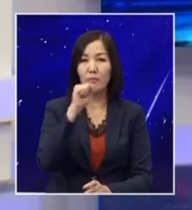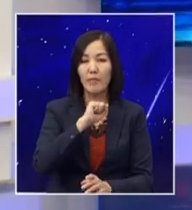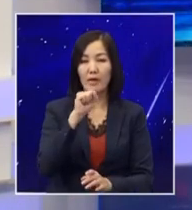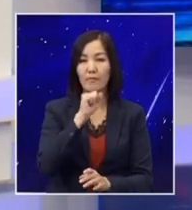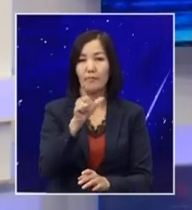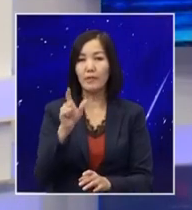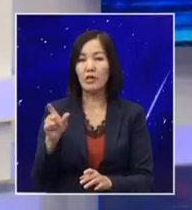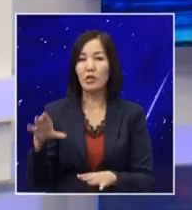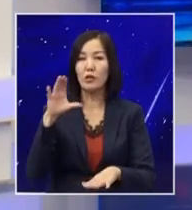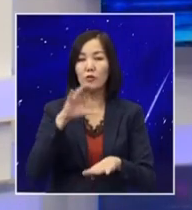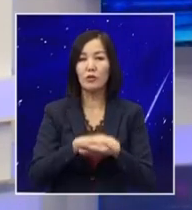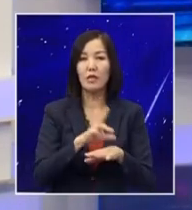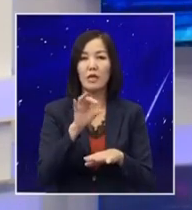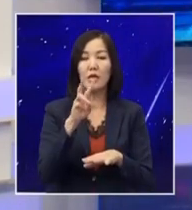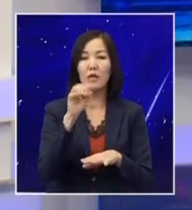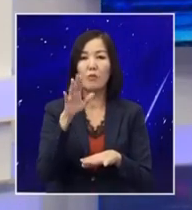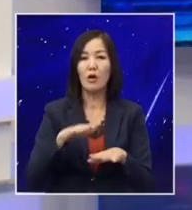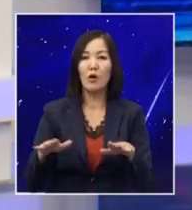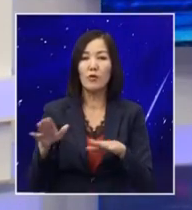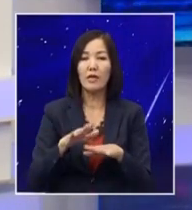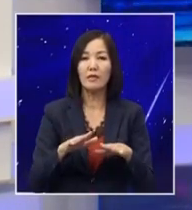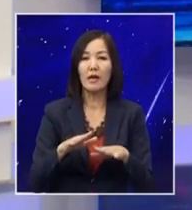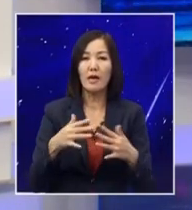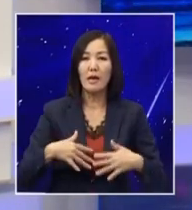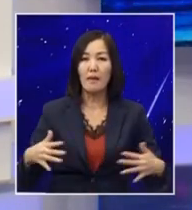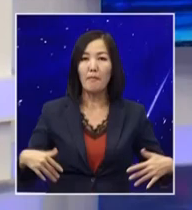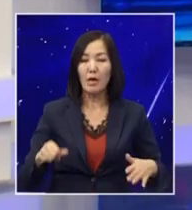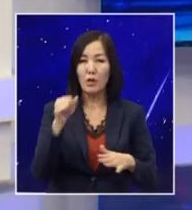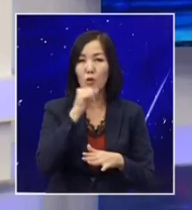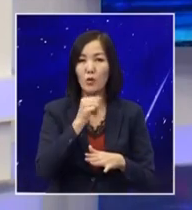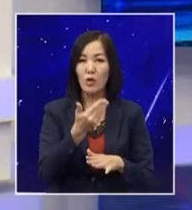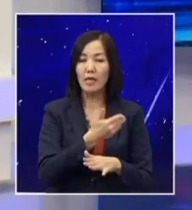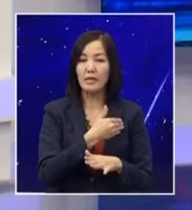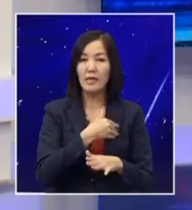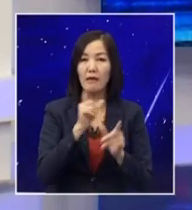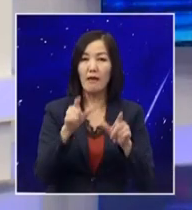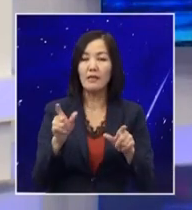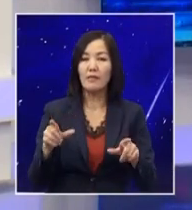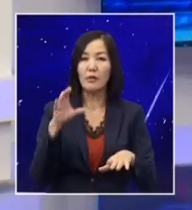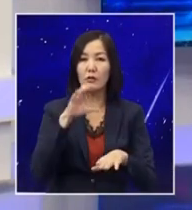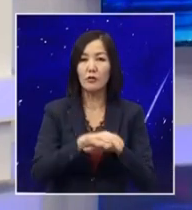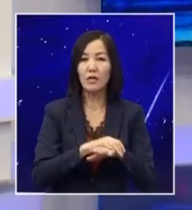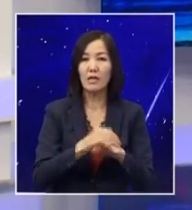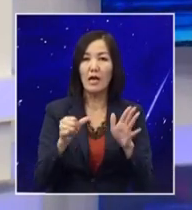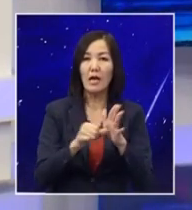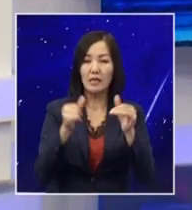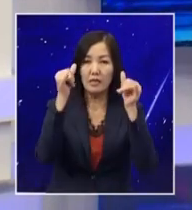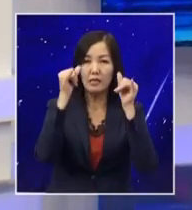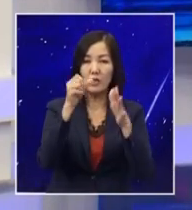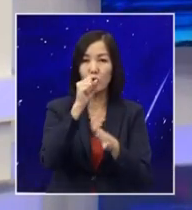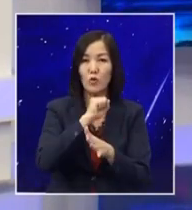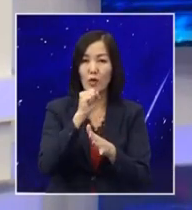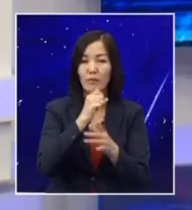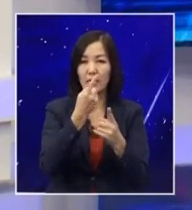ауданында біреудің малын басып айлығылғысы келгендер құрықталды. Жергілікті тұрғын полиция қызметкеріне жайылымнан 6 сиырын біреу алып